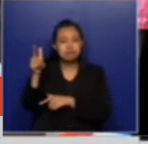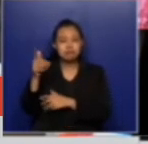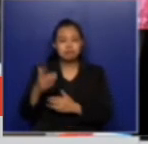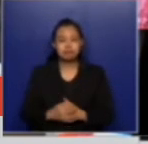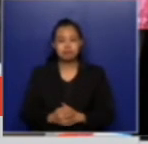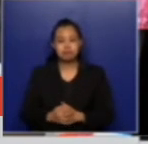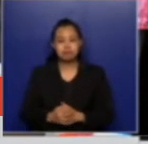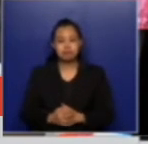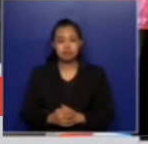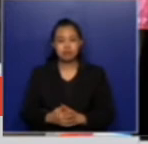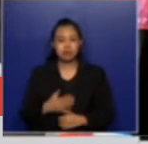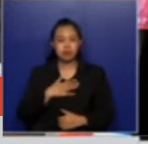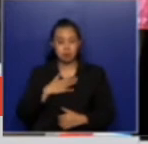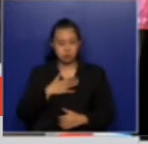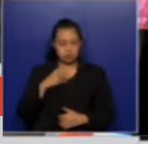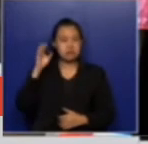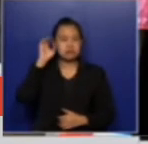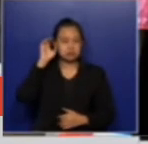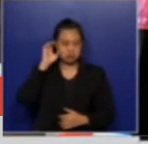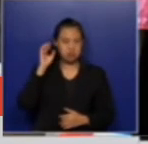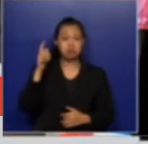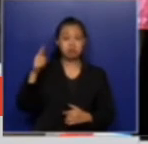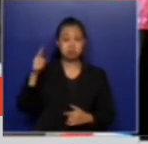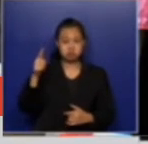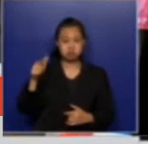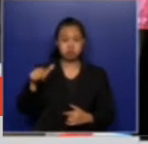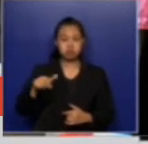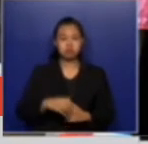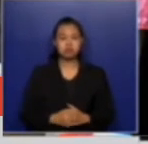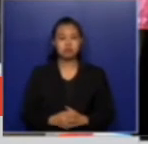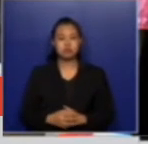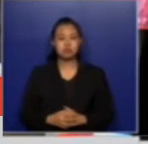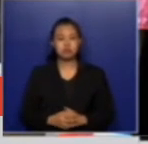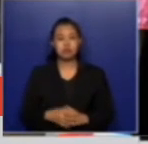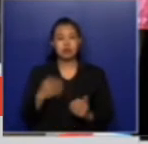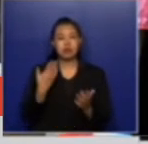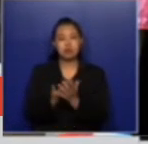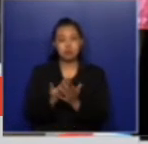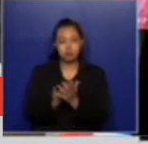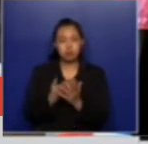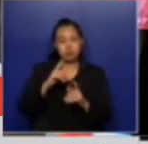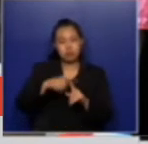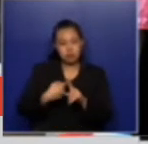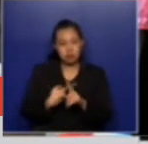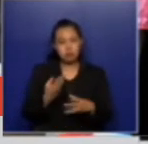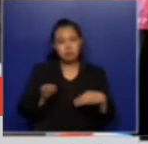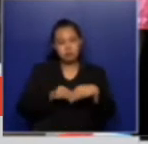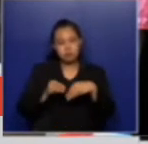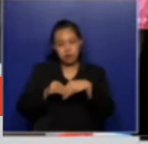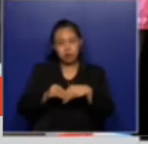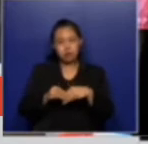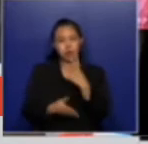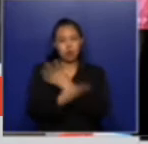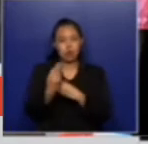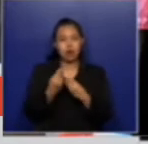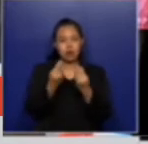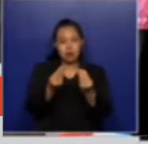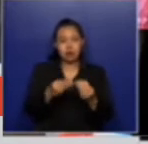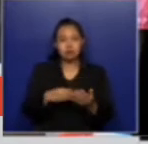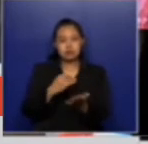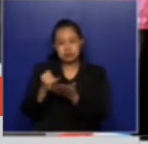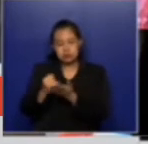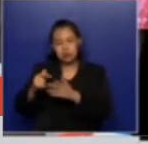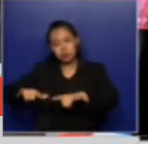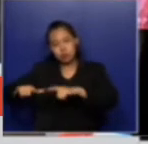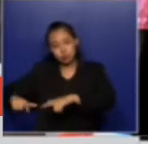ผมยังเชื่อมั่นอยู่เพิ่มรายได้ขยายโอกาสลดรายจ่ายเพิ่มราย